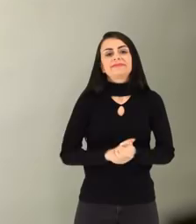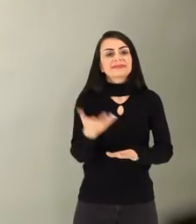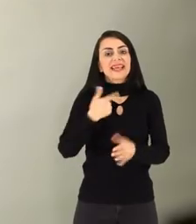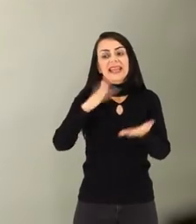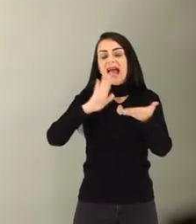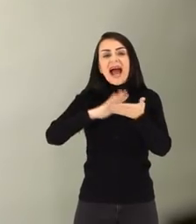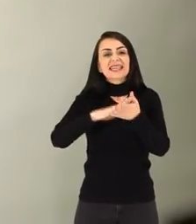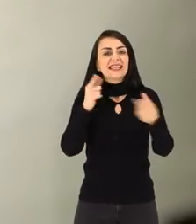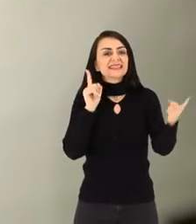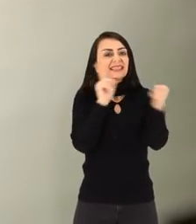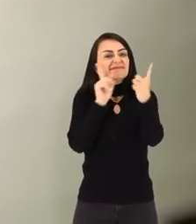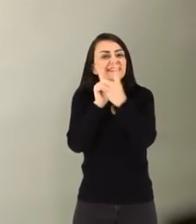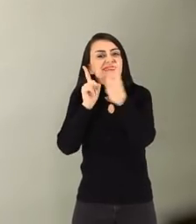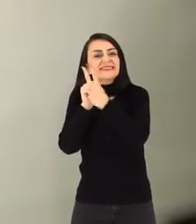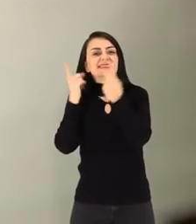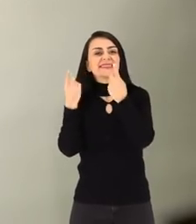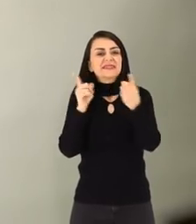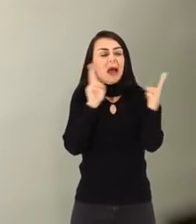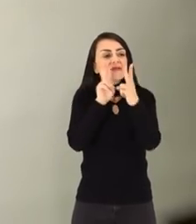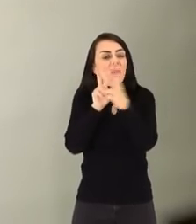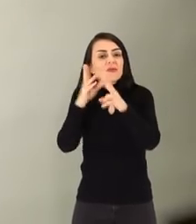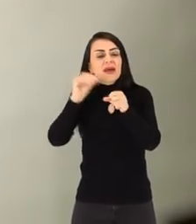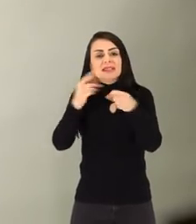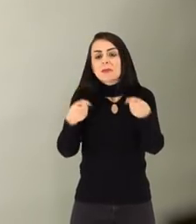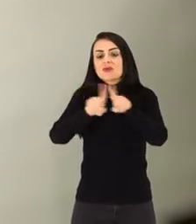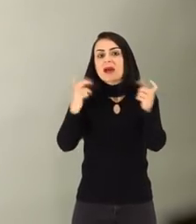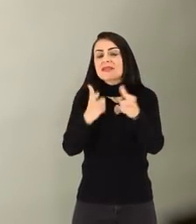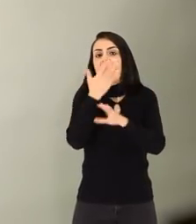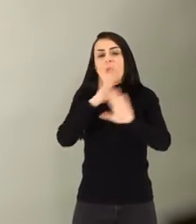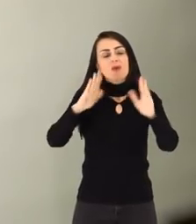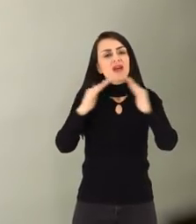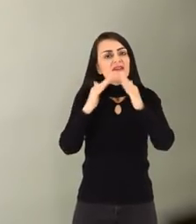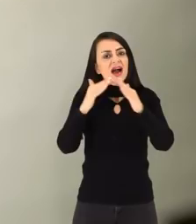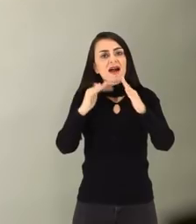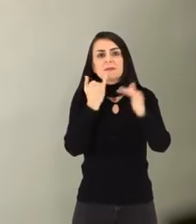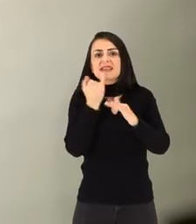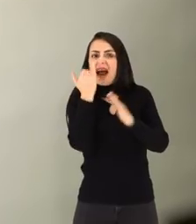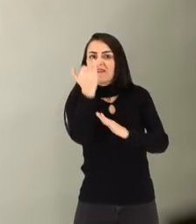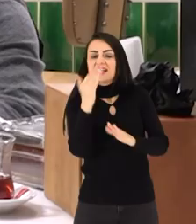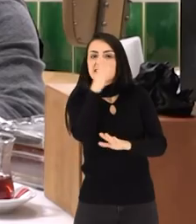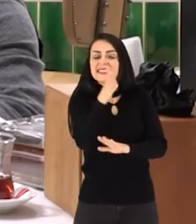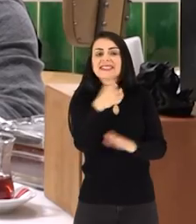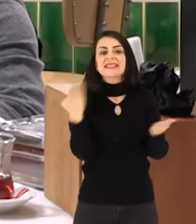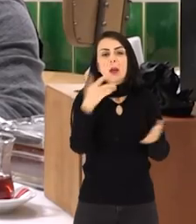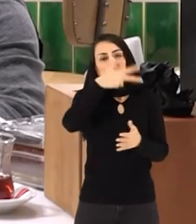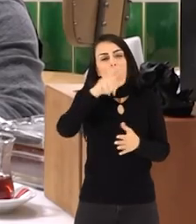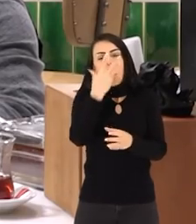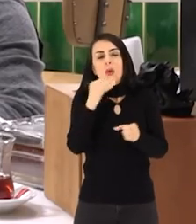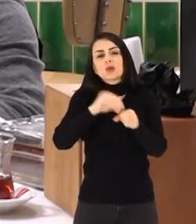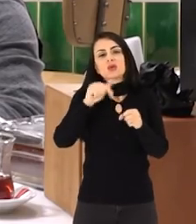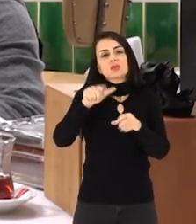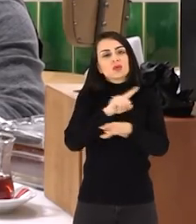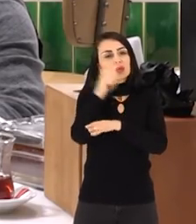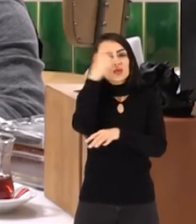Yani arkadaşlarla birbirimizi görmek için bile buluşabileceğimiz yer yoktu. Evlerine gidiyorduk çünkü bir köy orası. Dolayısıyla